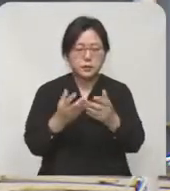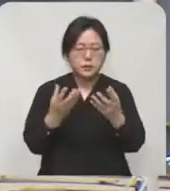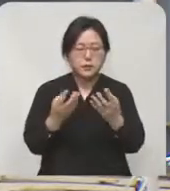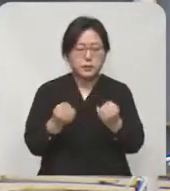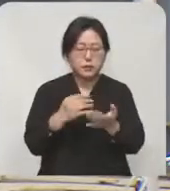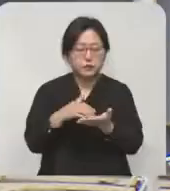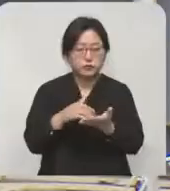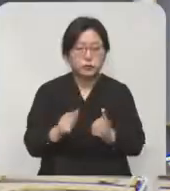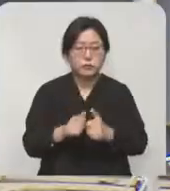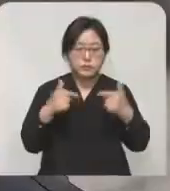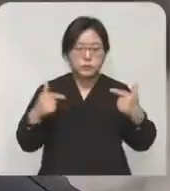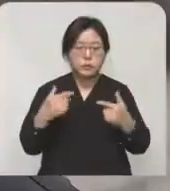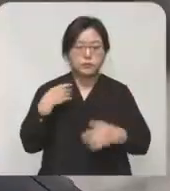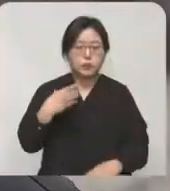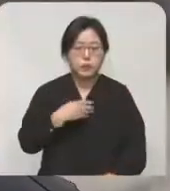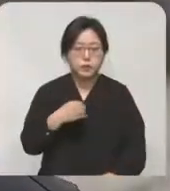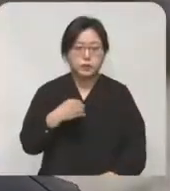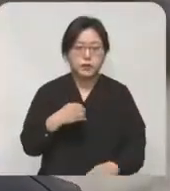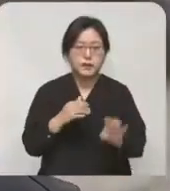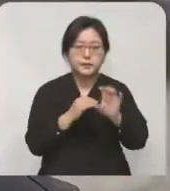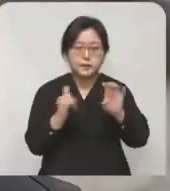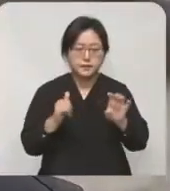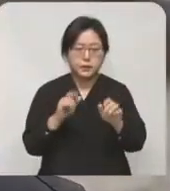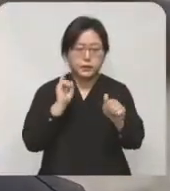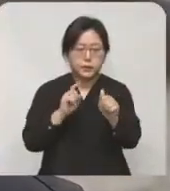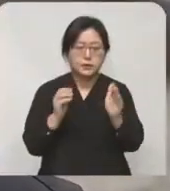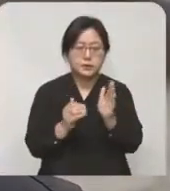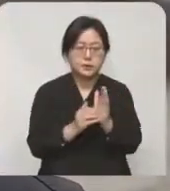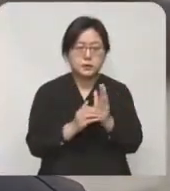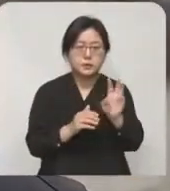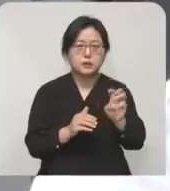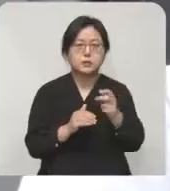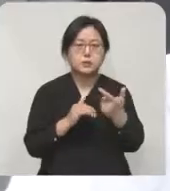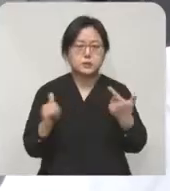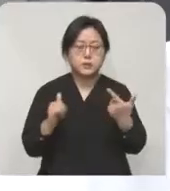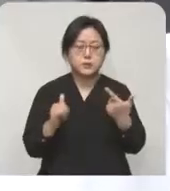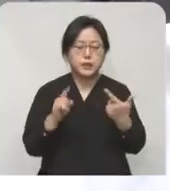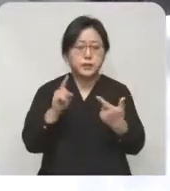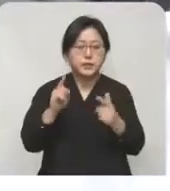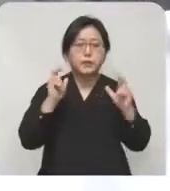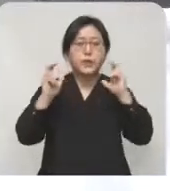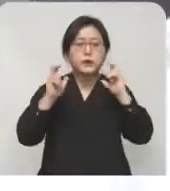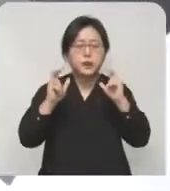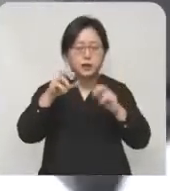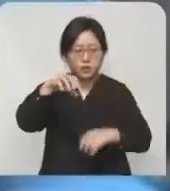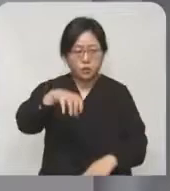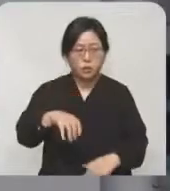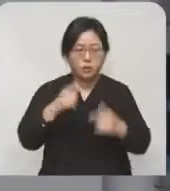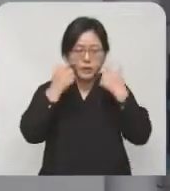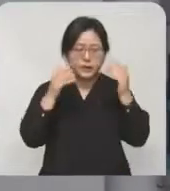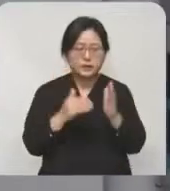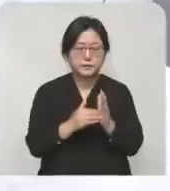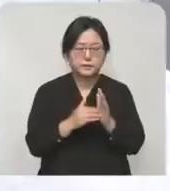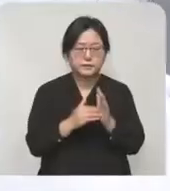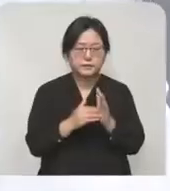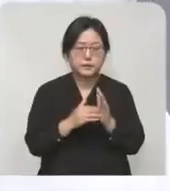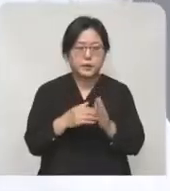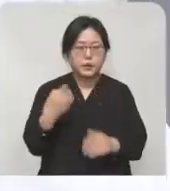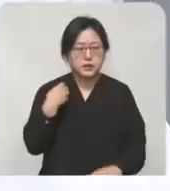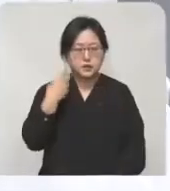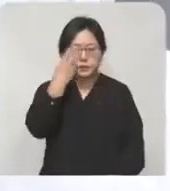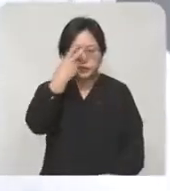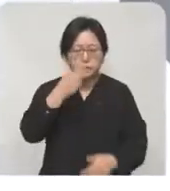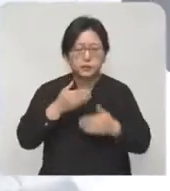됐습니다 무안군 에서도 마음엔 학진 자가 나왔는데요 36명이 1 사업장 노동자 로 파악됐습니다 의문 검사